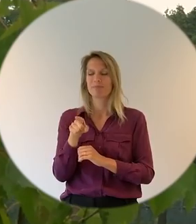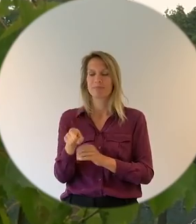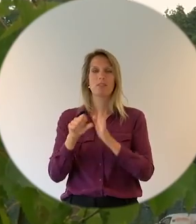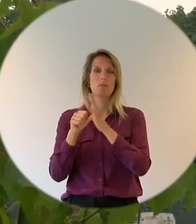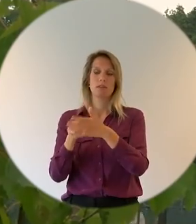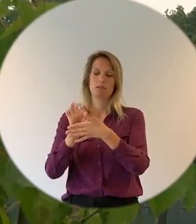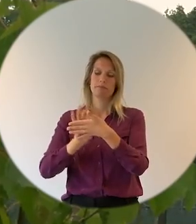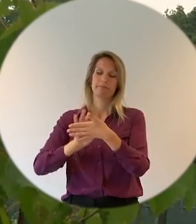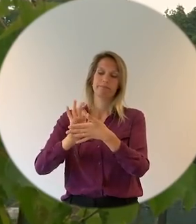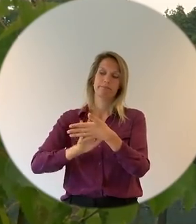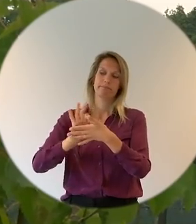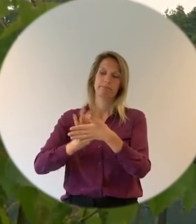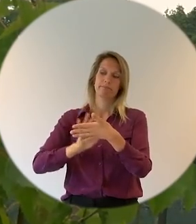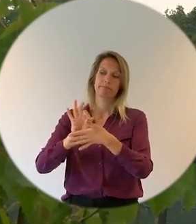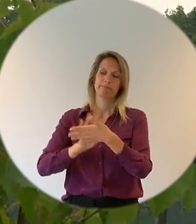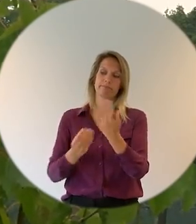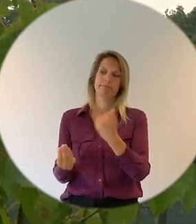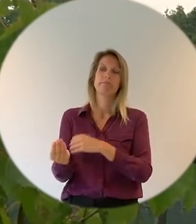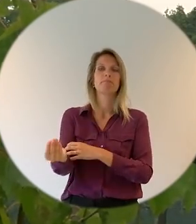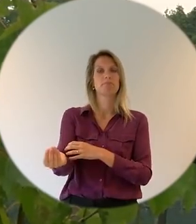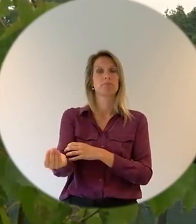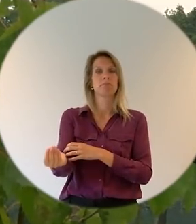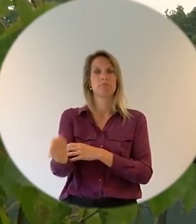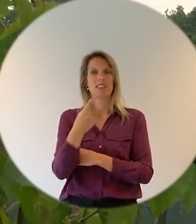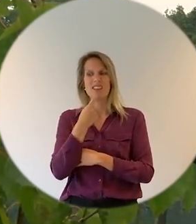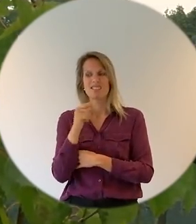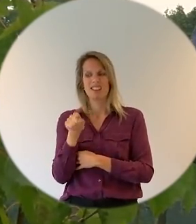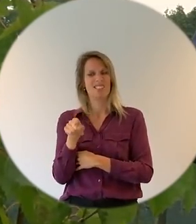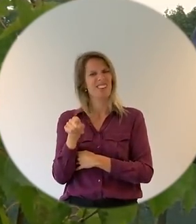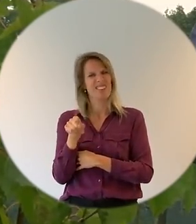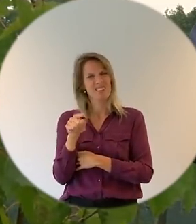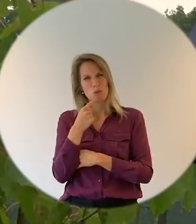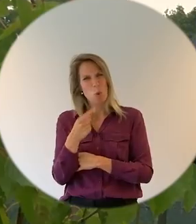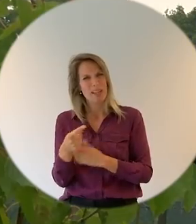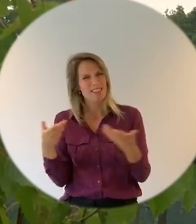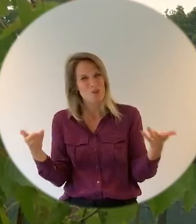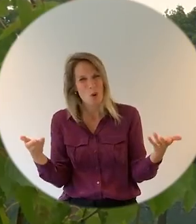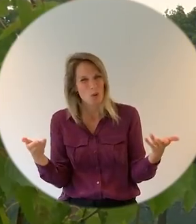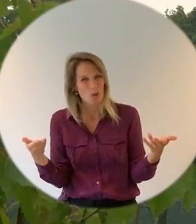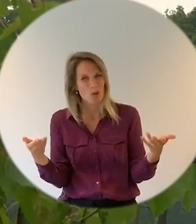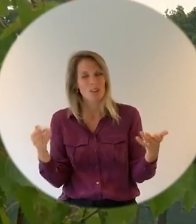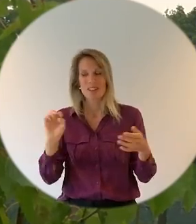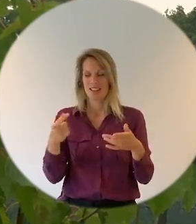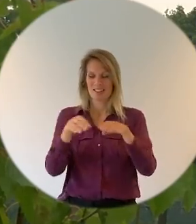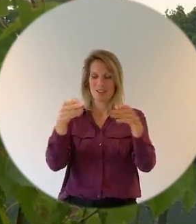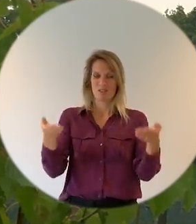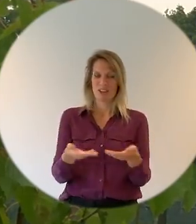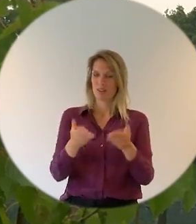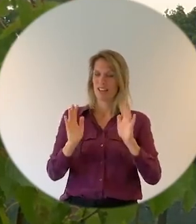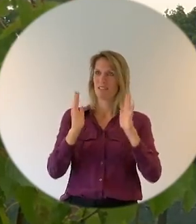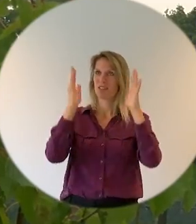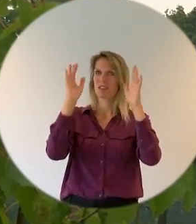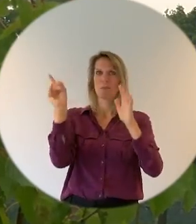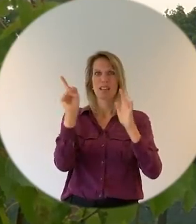brief. Want dit is niet de bedoeling. Leven in die nieuwe wereld is niet je houden aan